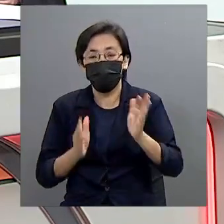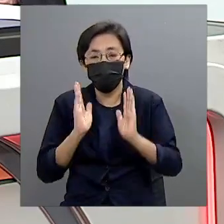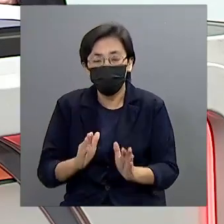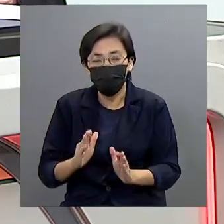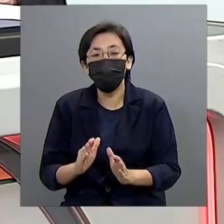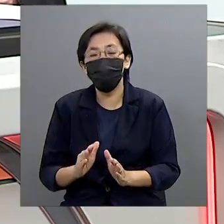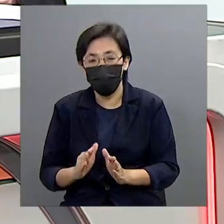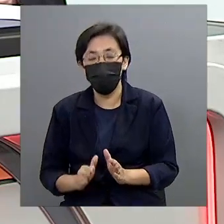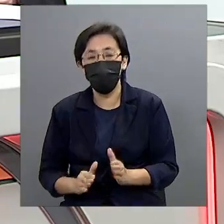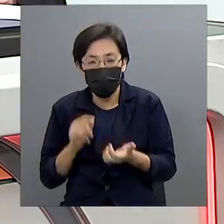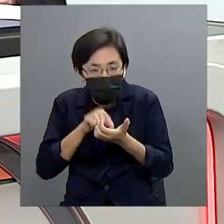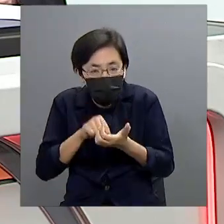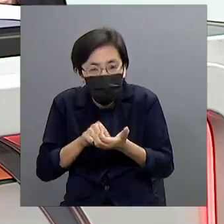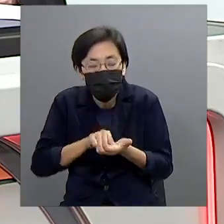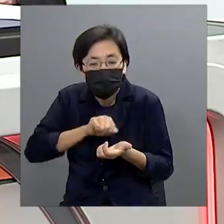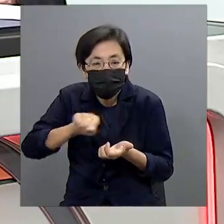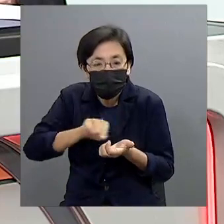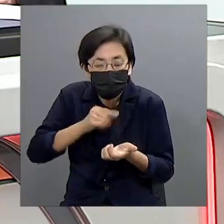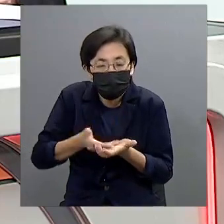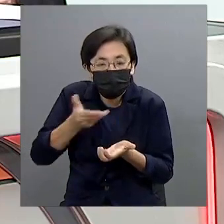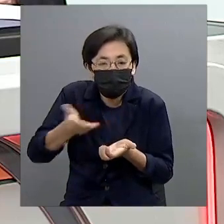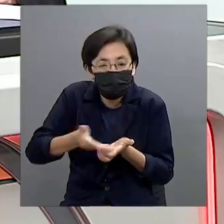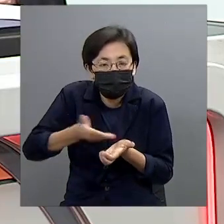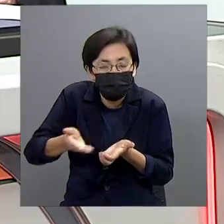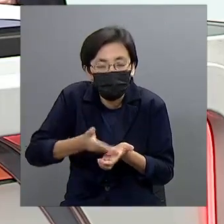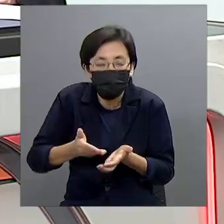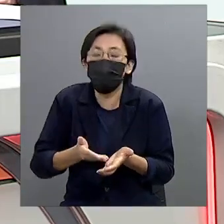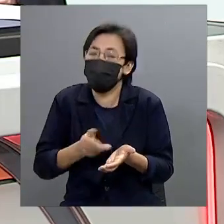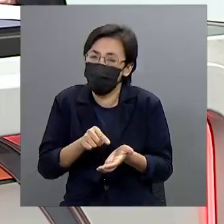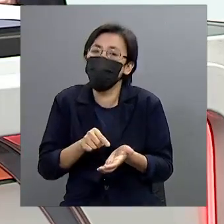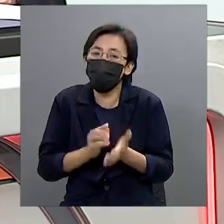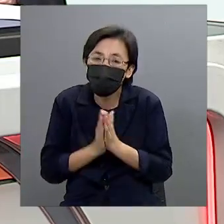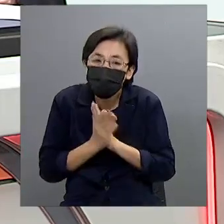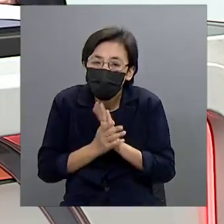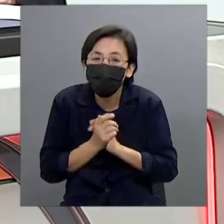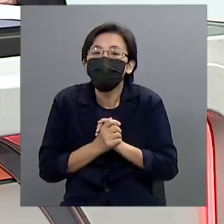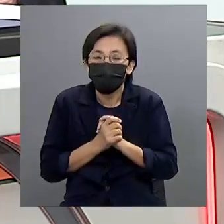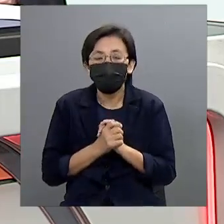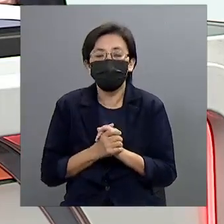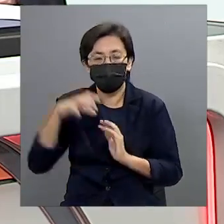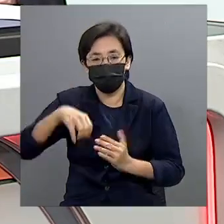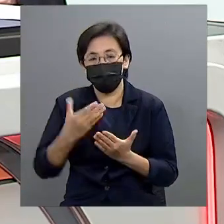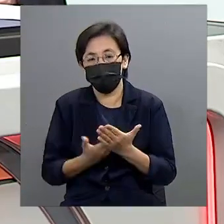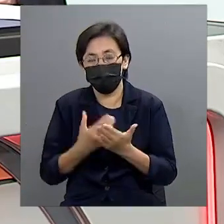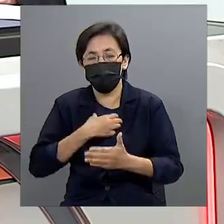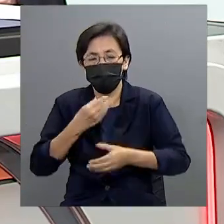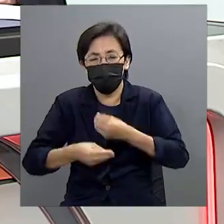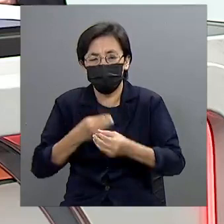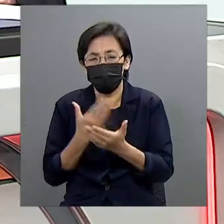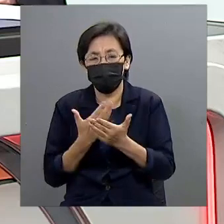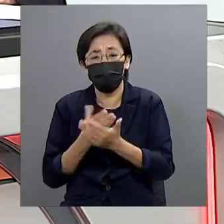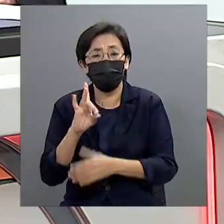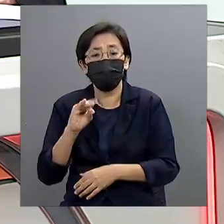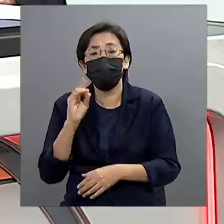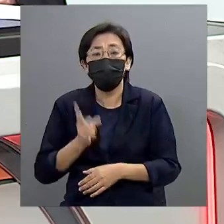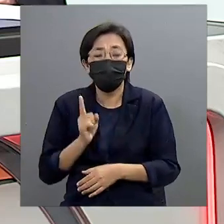การพนันได้เพิ่มมากขึ้นค่ะแต่ทีนี้ถ้าสำนักงานสลากต้องการจะแก้ไขปัญหาให้ราคาสลากมันมาอยู่ที่80บาทได้จริงๆด้วย